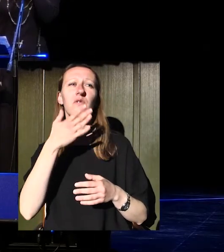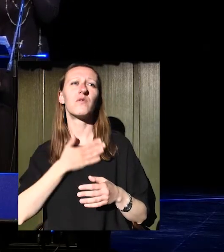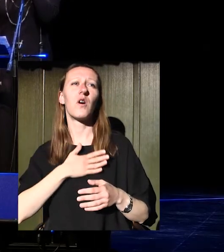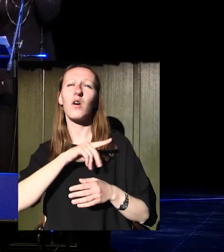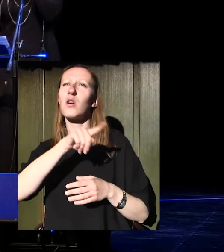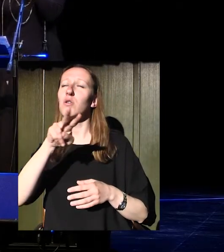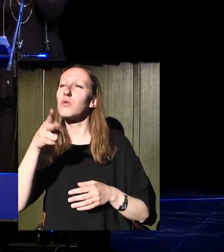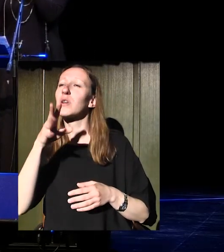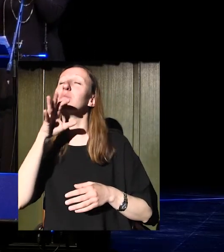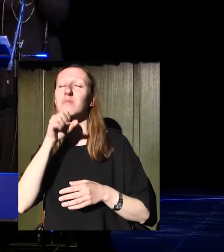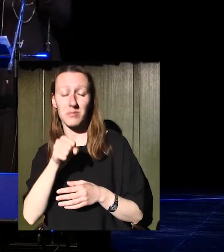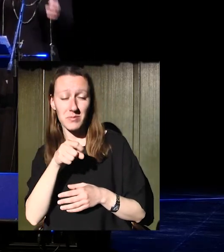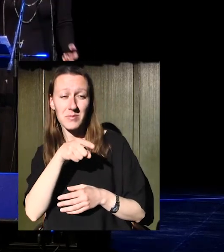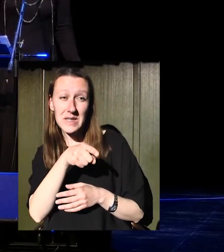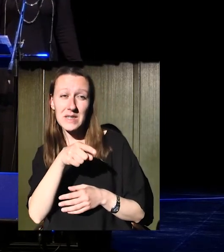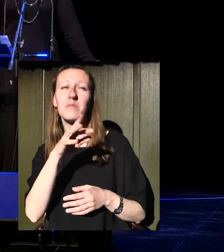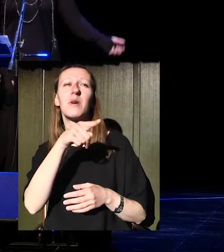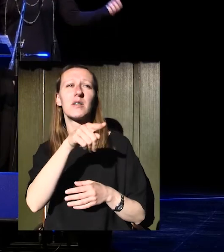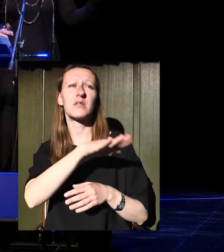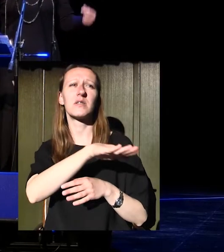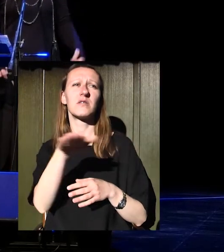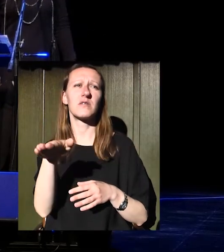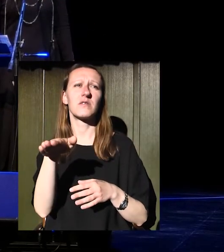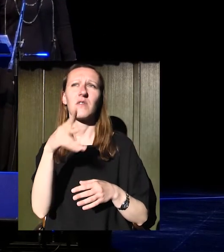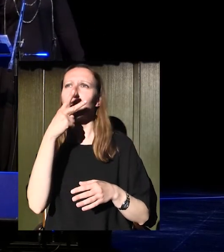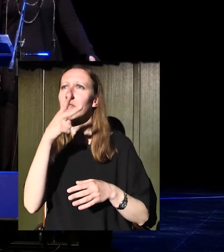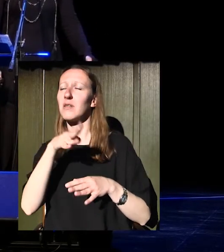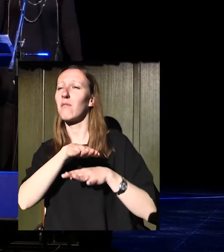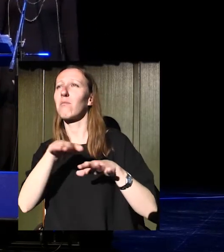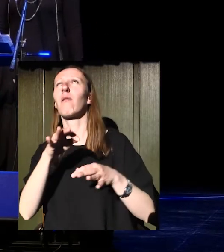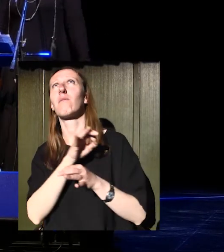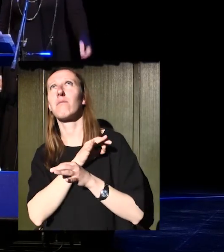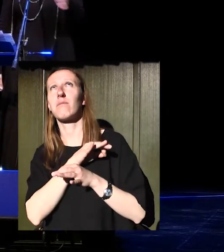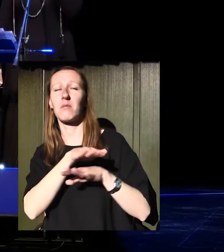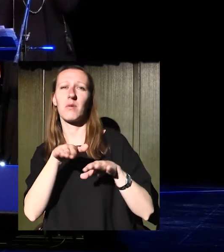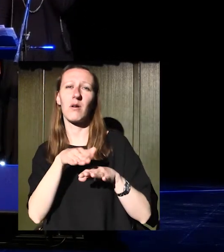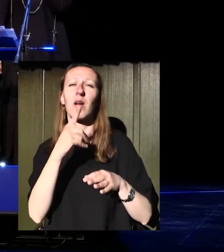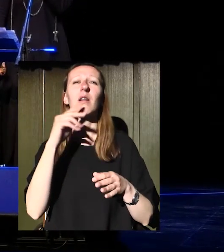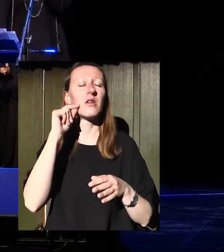Pojeli ga drugi psi, pa se svi nasukali.